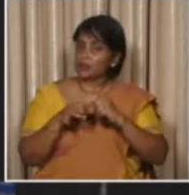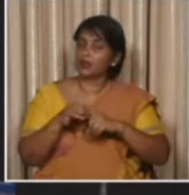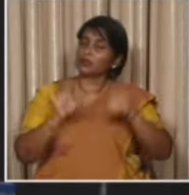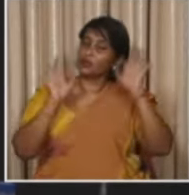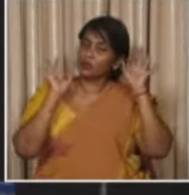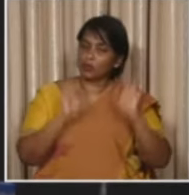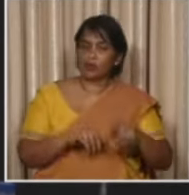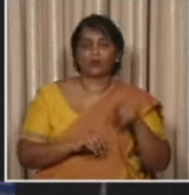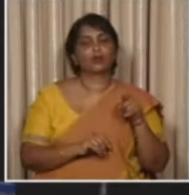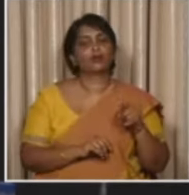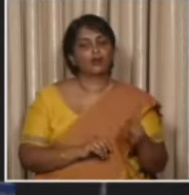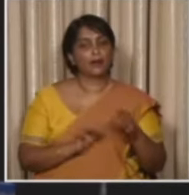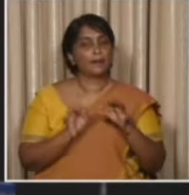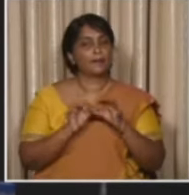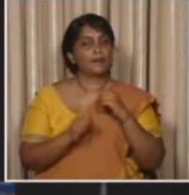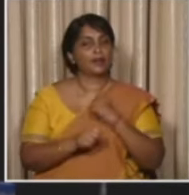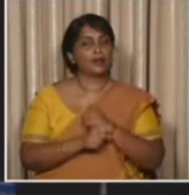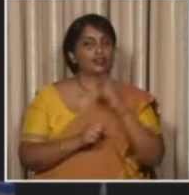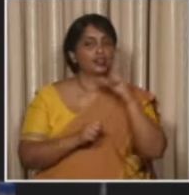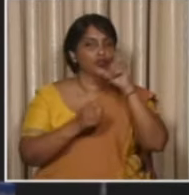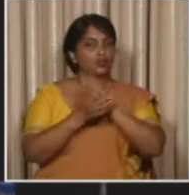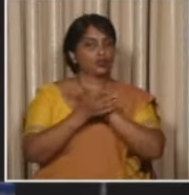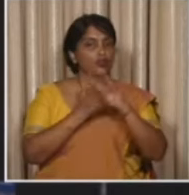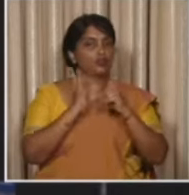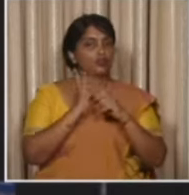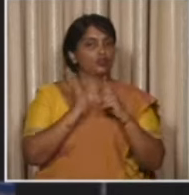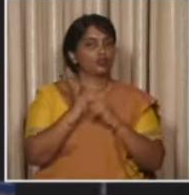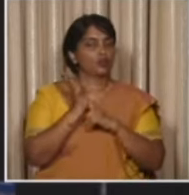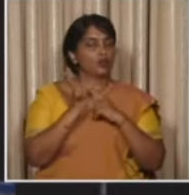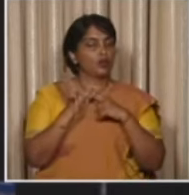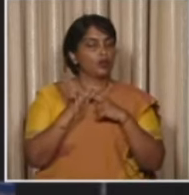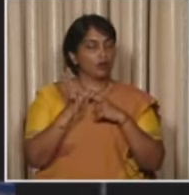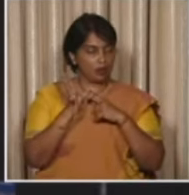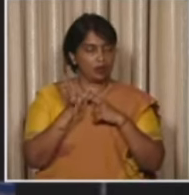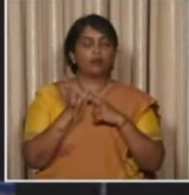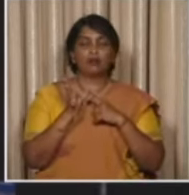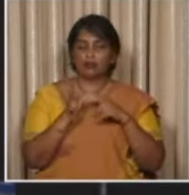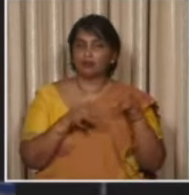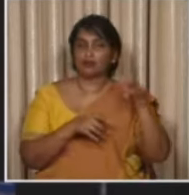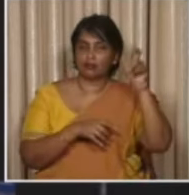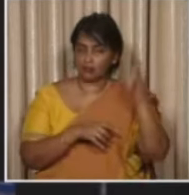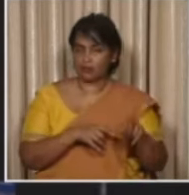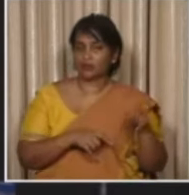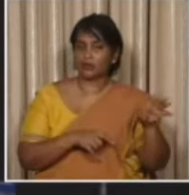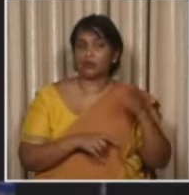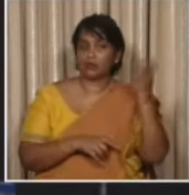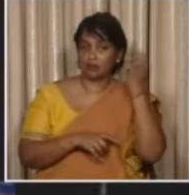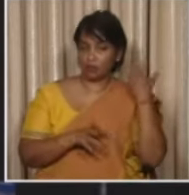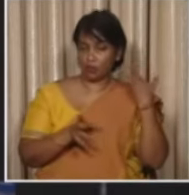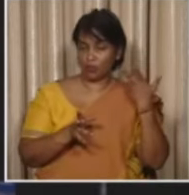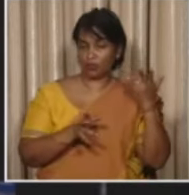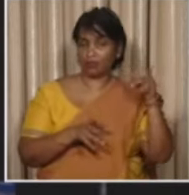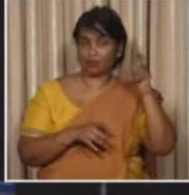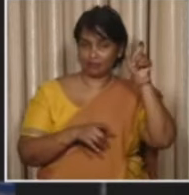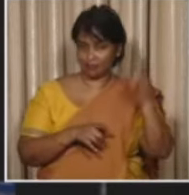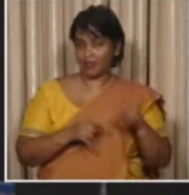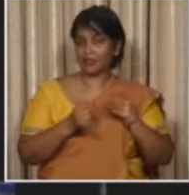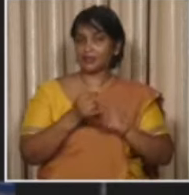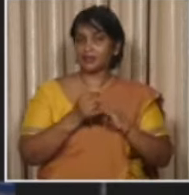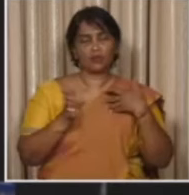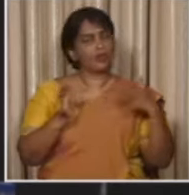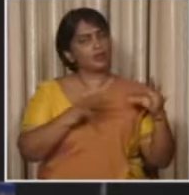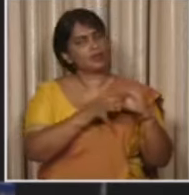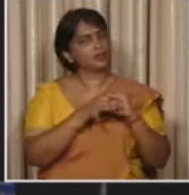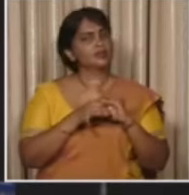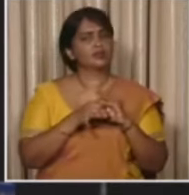වළක්වනවා බ්‍රිගේඩිය චූලා කොඩිතුවක්කු කියන පුද්ගලයා. එතකොට අපි අහන්නේ සහරාන් එක්ක තිබුණු